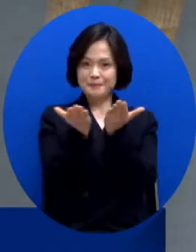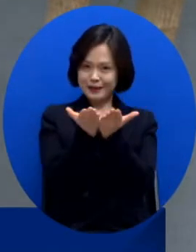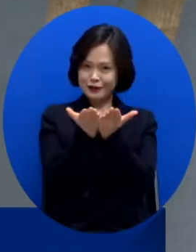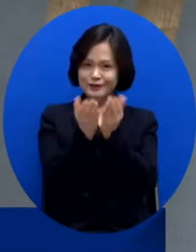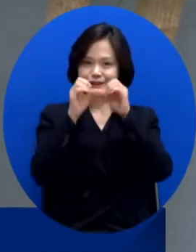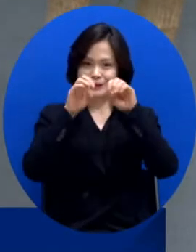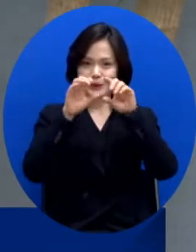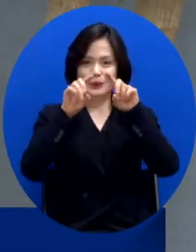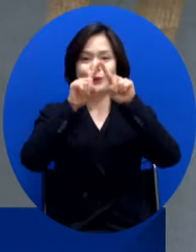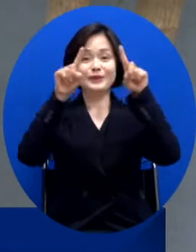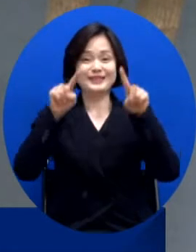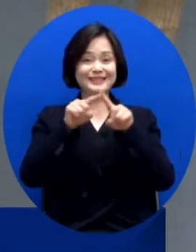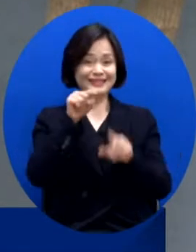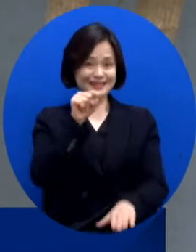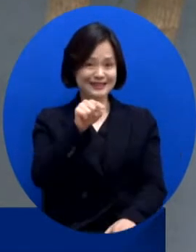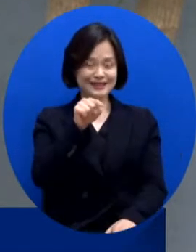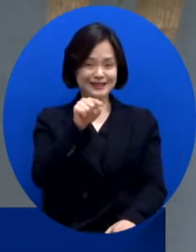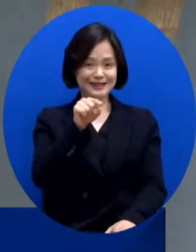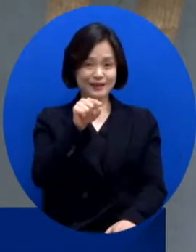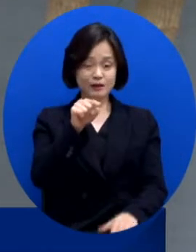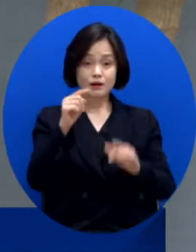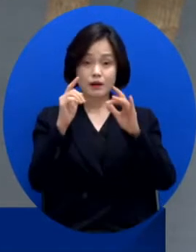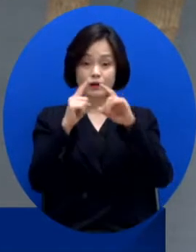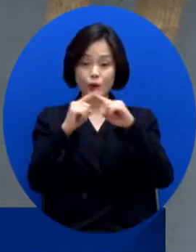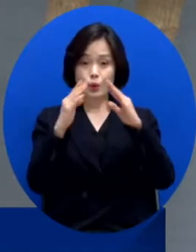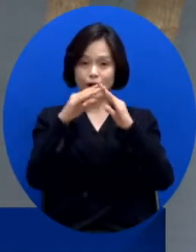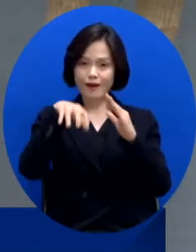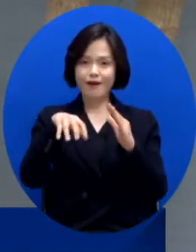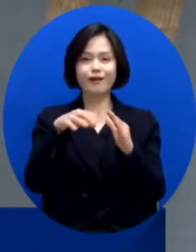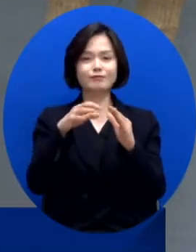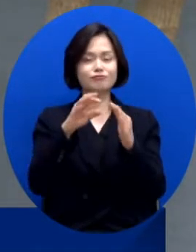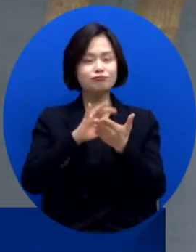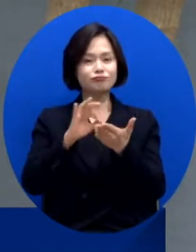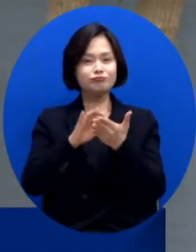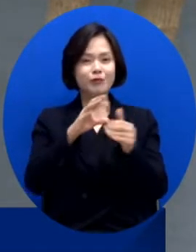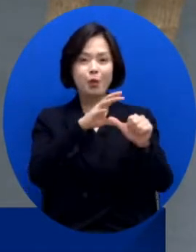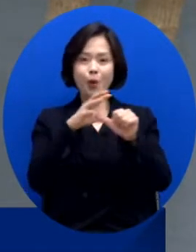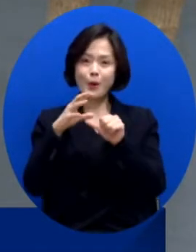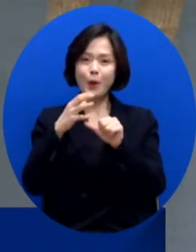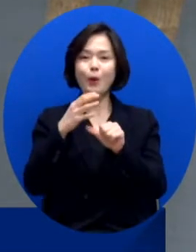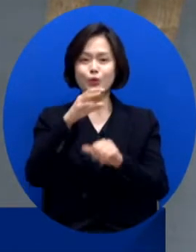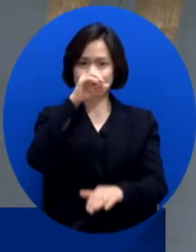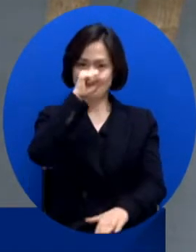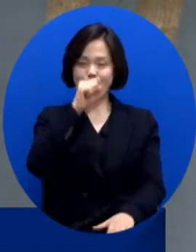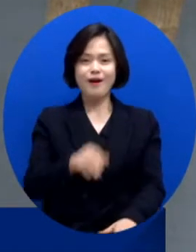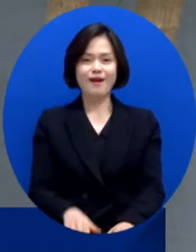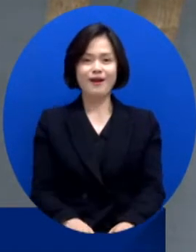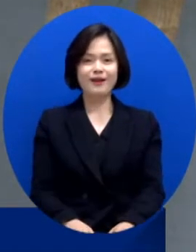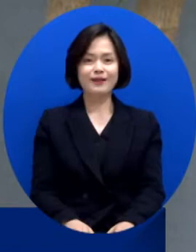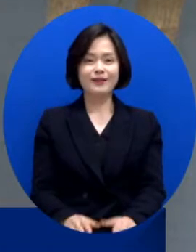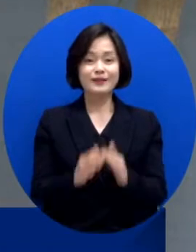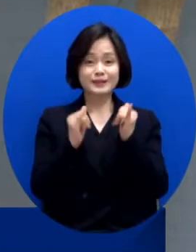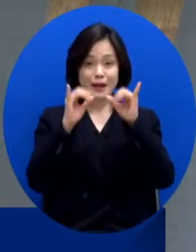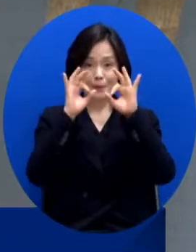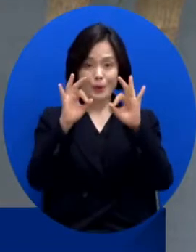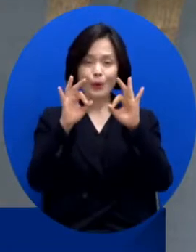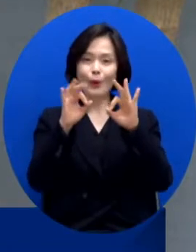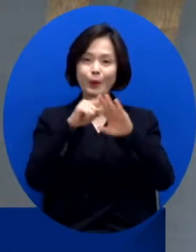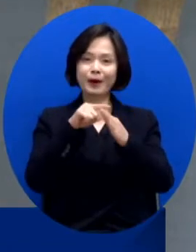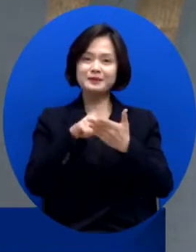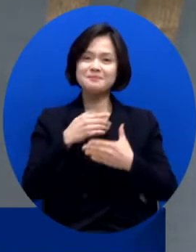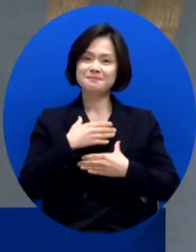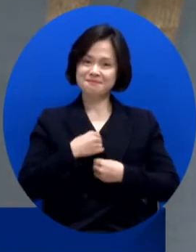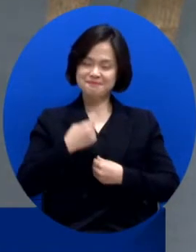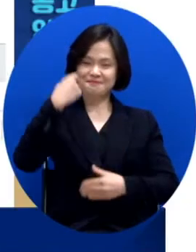수가 있습니다. 그래서 교회에서 활용하기가 굉장히 편리하고 또 거기에 해당되는 분들은 굉장히 공감할 수 있는 그런 내용으로 구성이